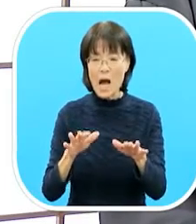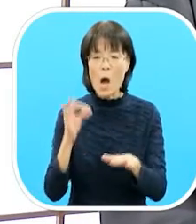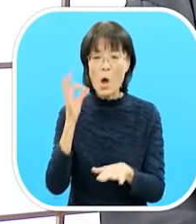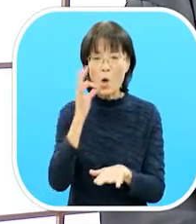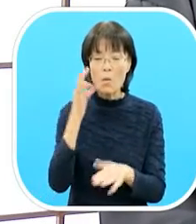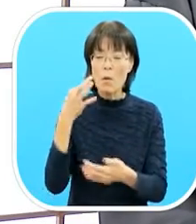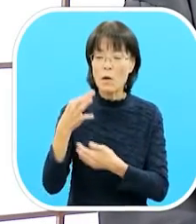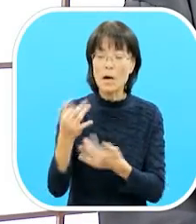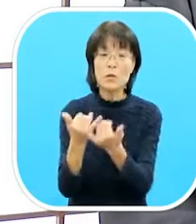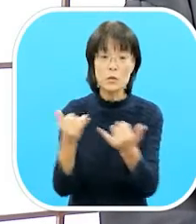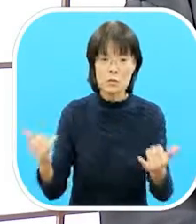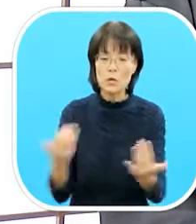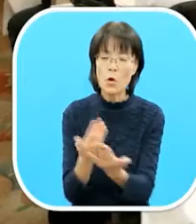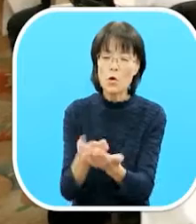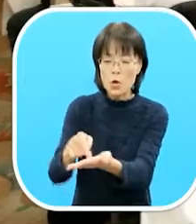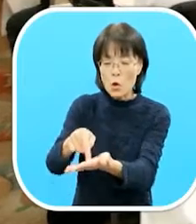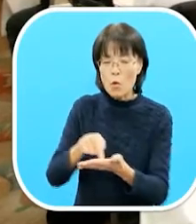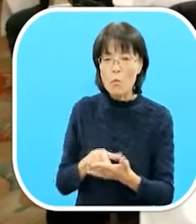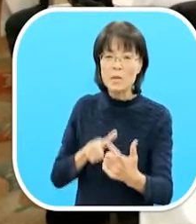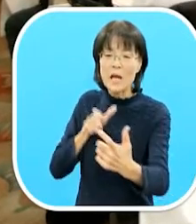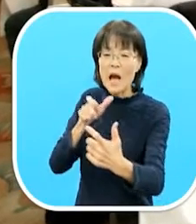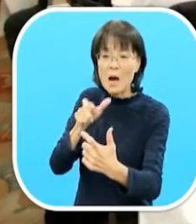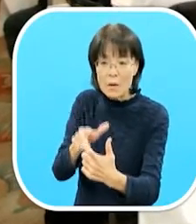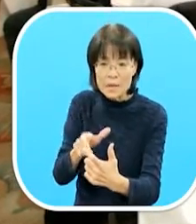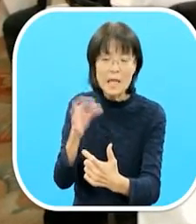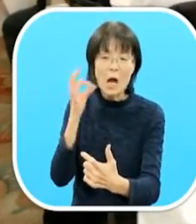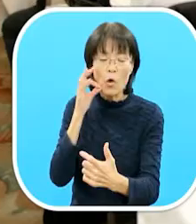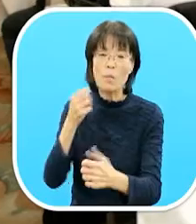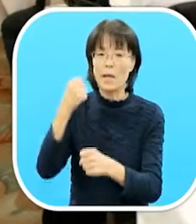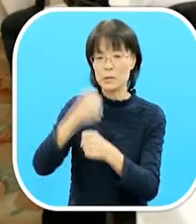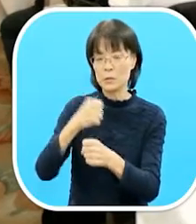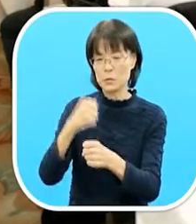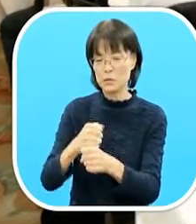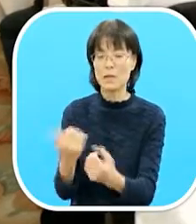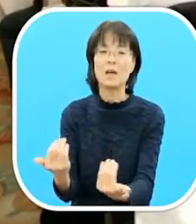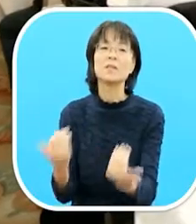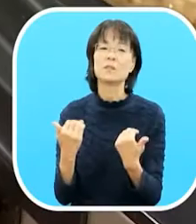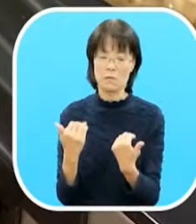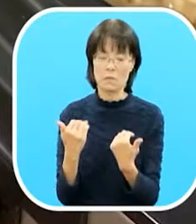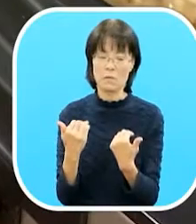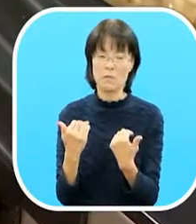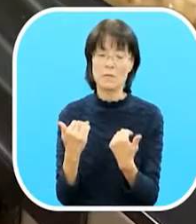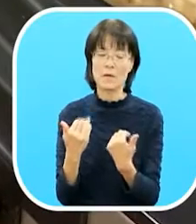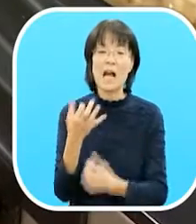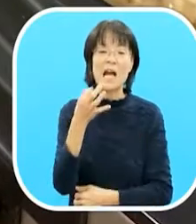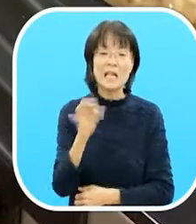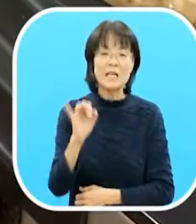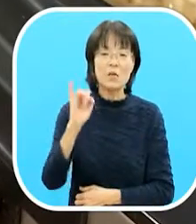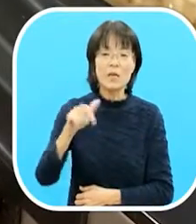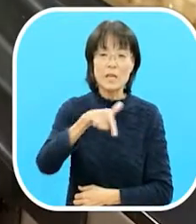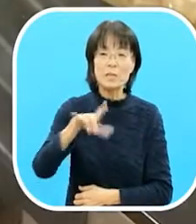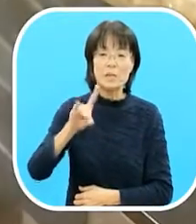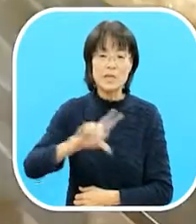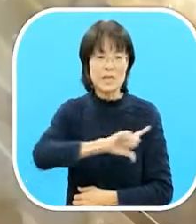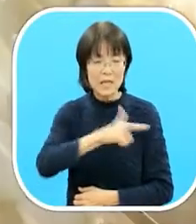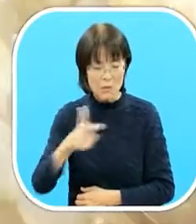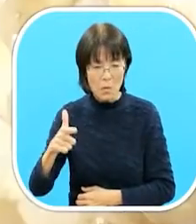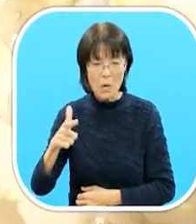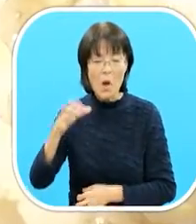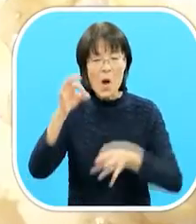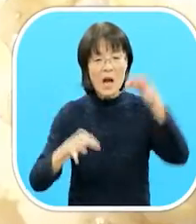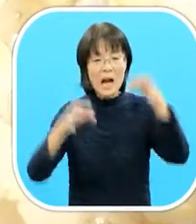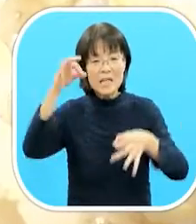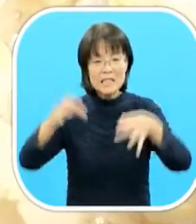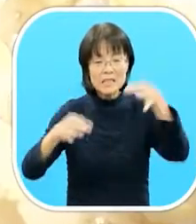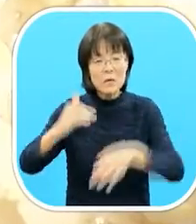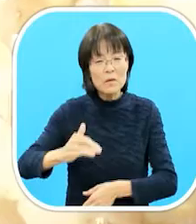のニーズに合わせた米作りが求められております。金の息吹をはじめとした付加